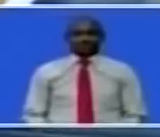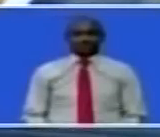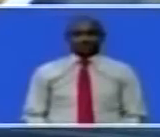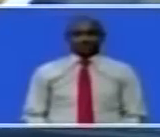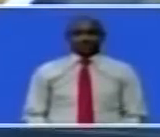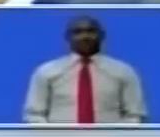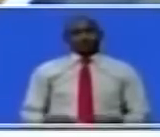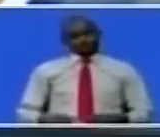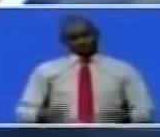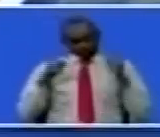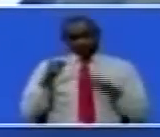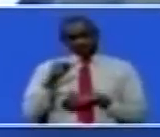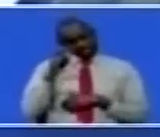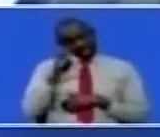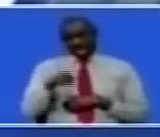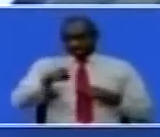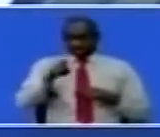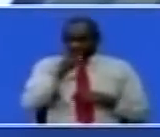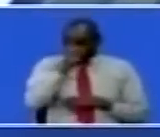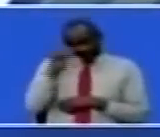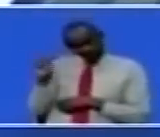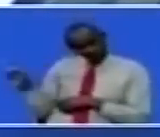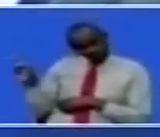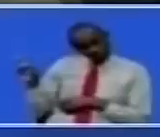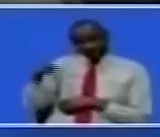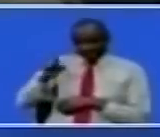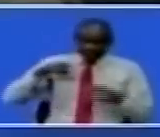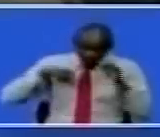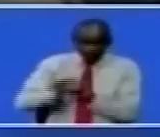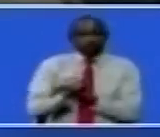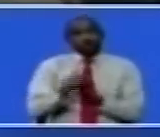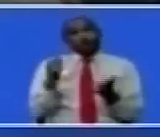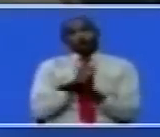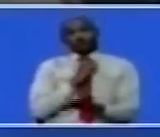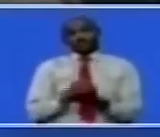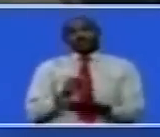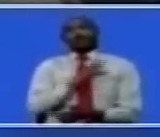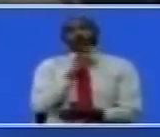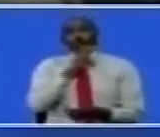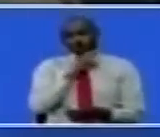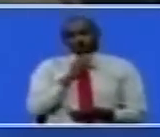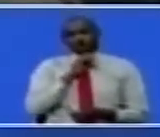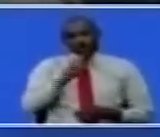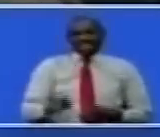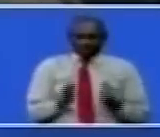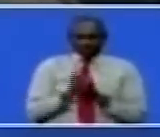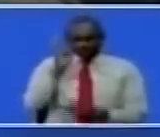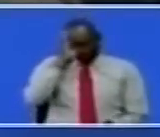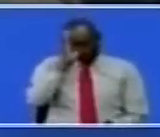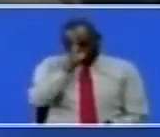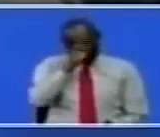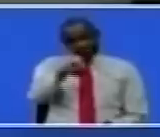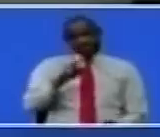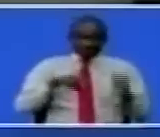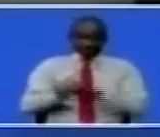Afisa wa polisi Charles Maelo Barasa hatimaye alifika katika afisi za kamanda wa polisi wa kaunti ya Bungoma Charles